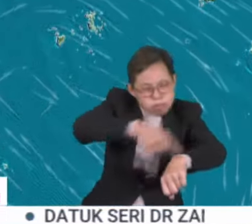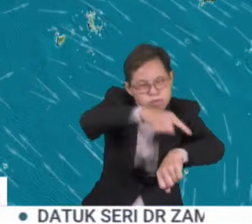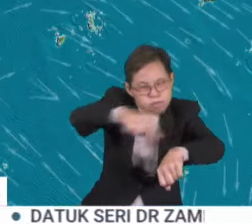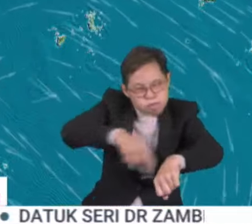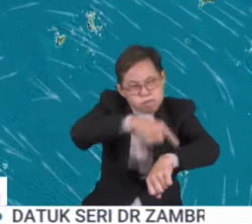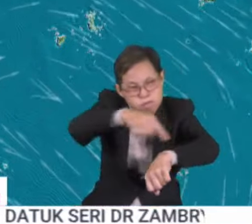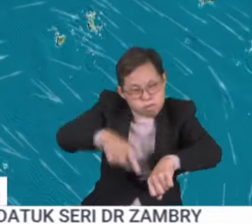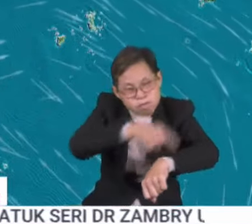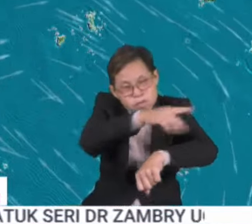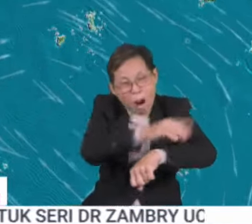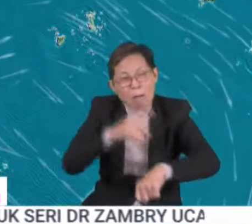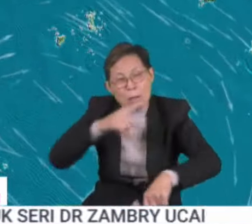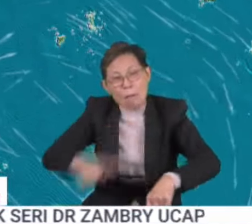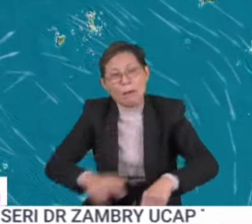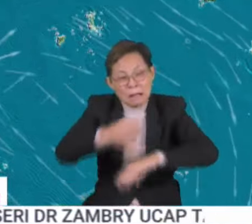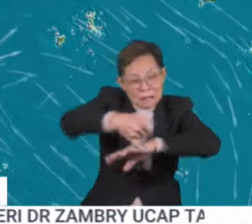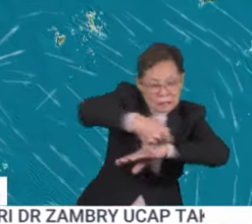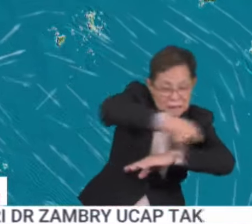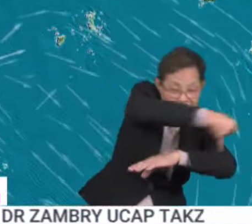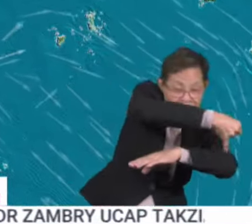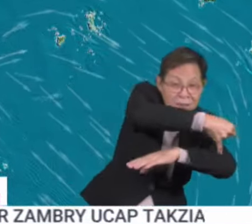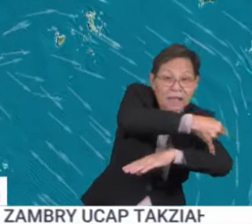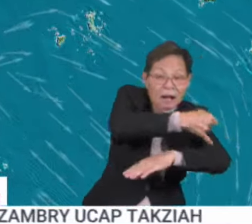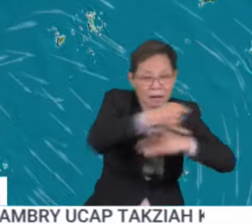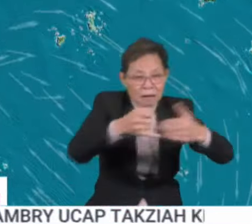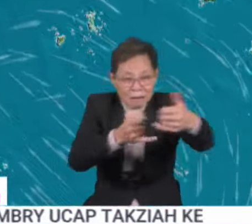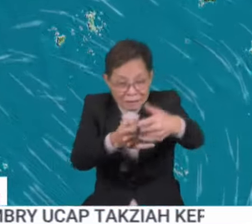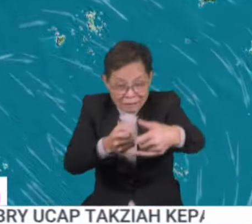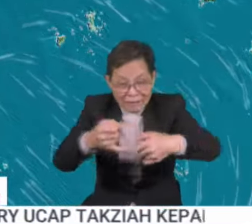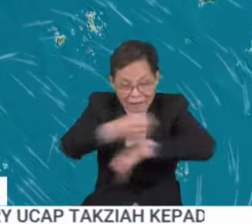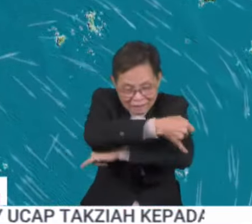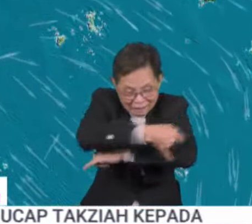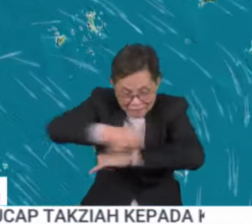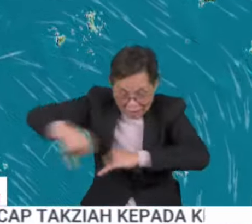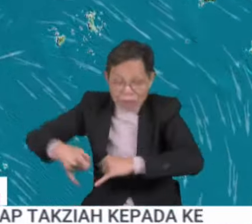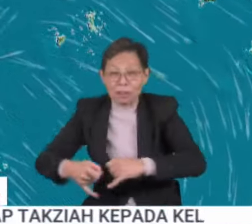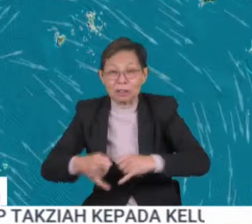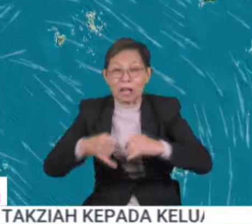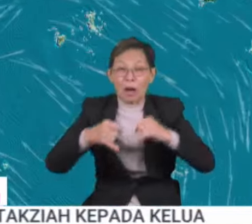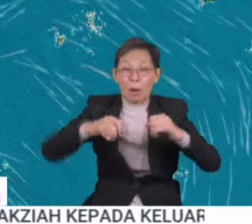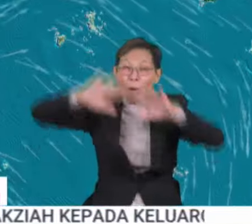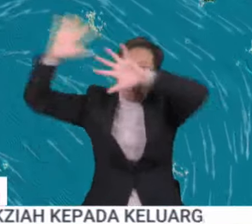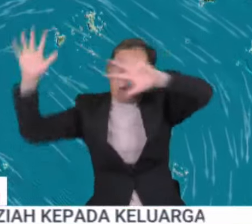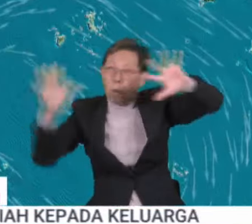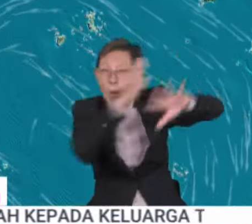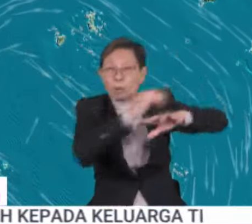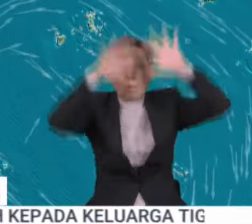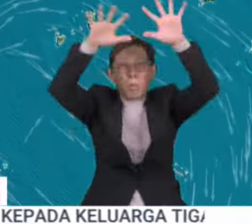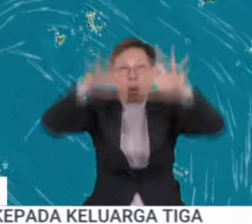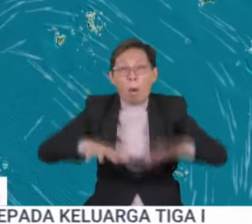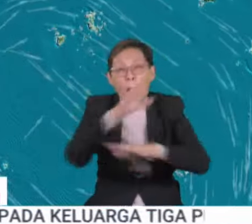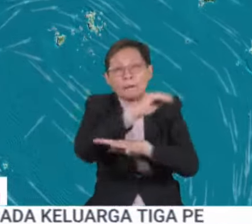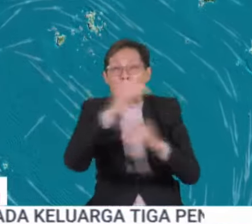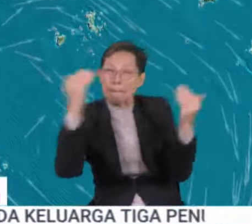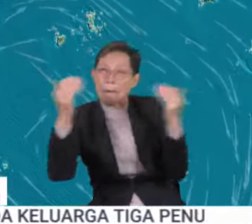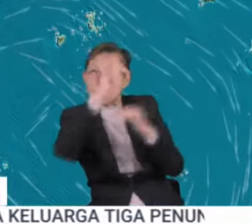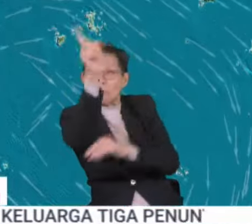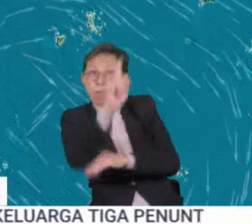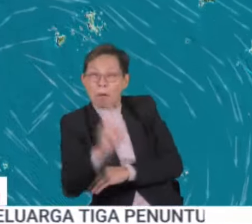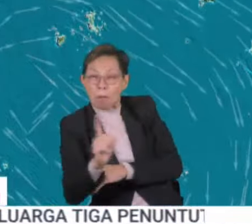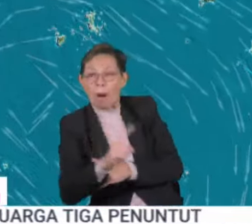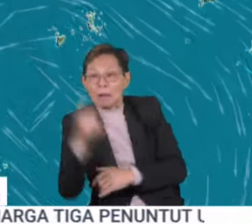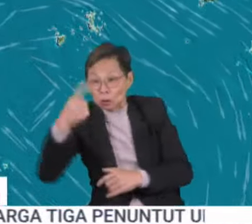Jadi, dan garis badai ini menghasilkan angin kencang, hujan lebat yang meluas berbanding dengan ribut petir individu. Jadi,